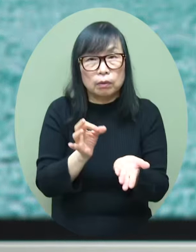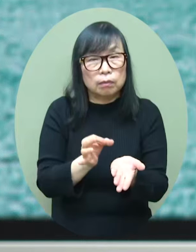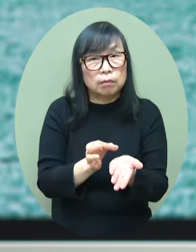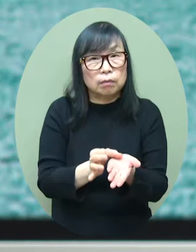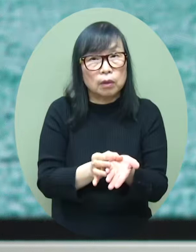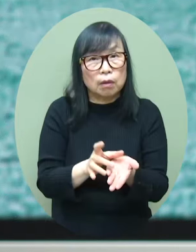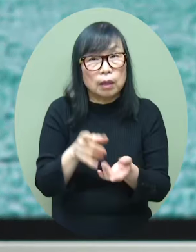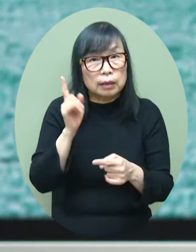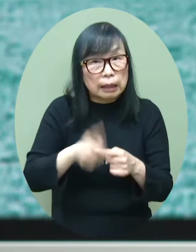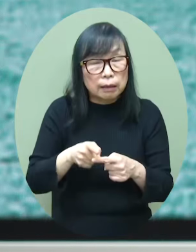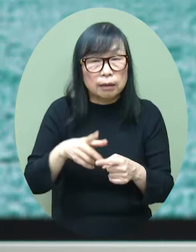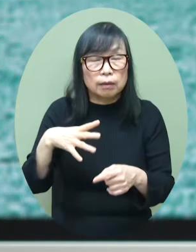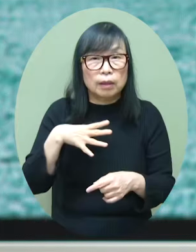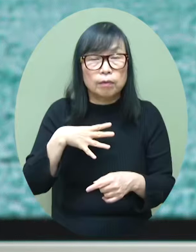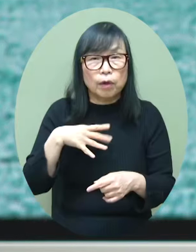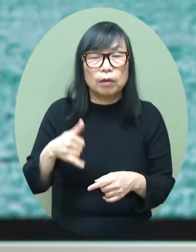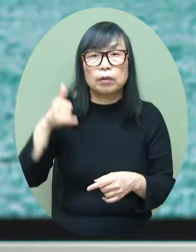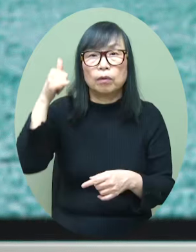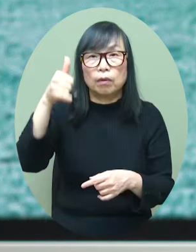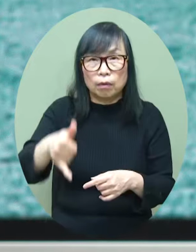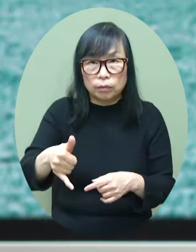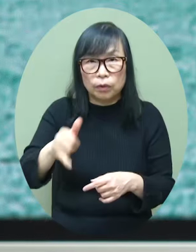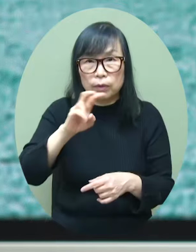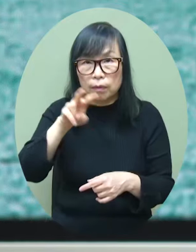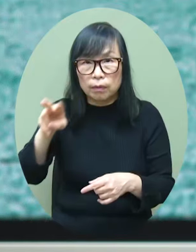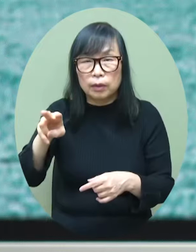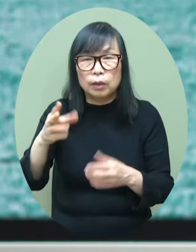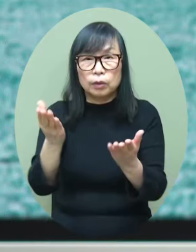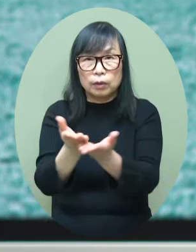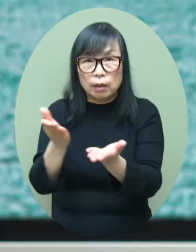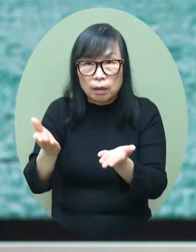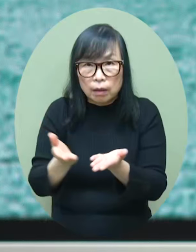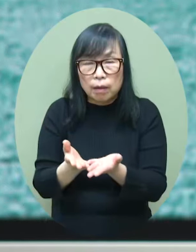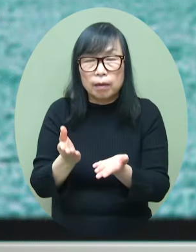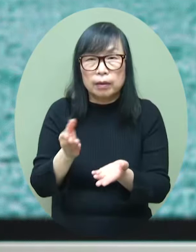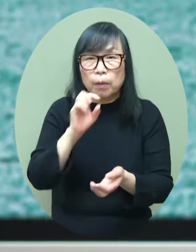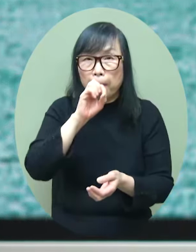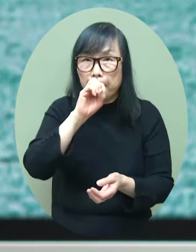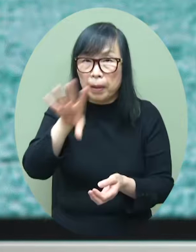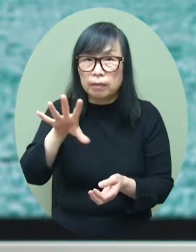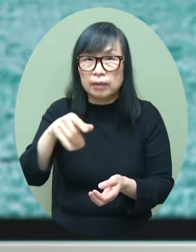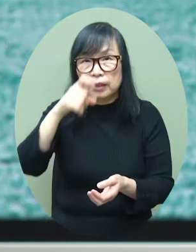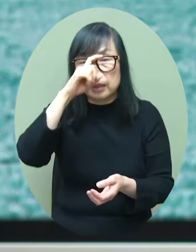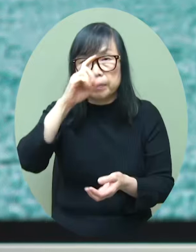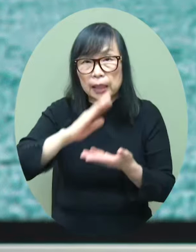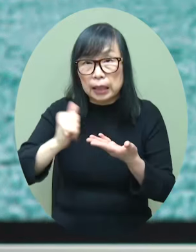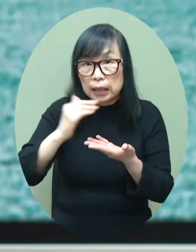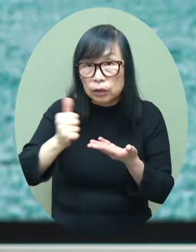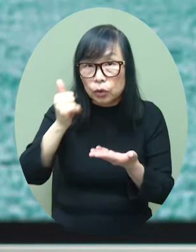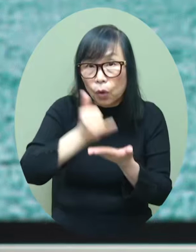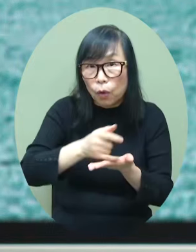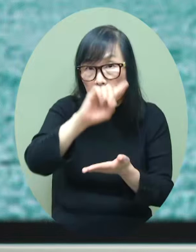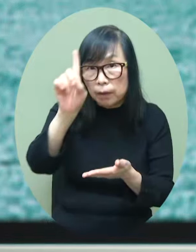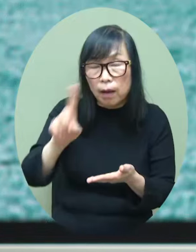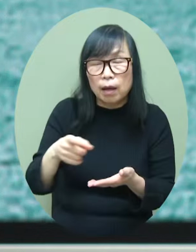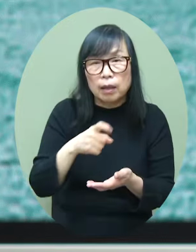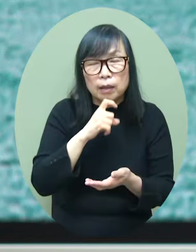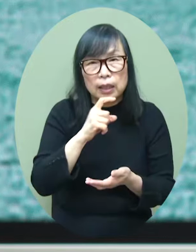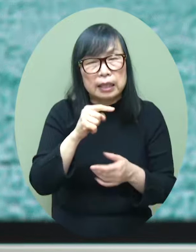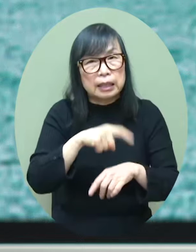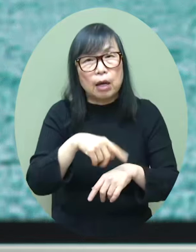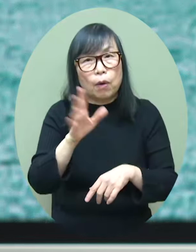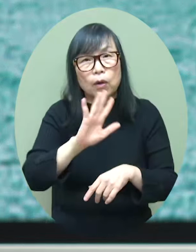但係實際嘅情況咧，我哋落咗去睇咧，同埋要對翻問翻佢哋記唔記得清楚自己坐喺邊，因為有時都唔係話記